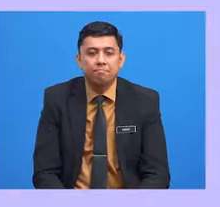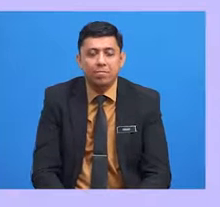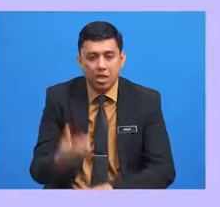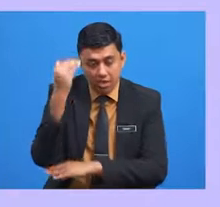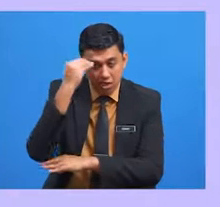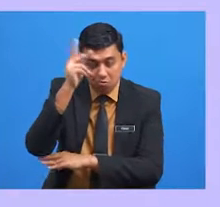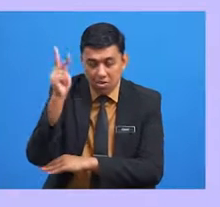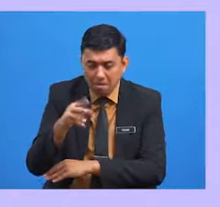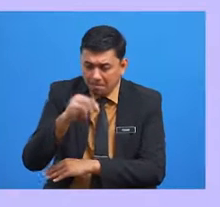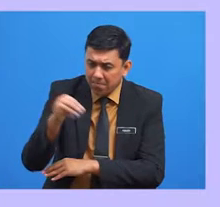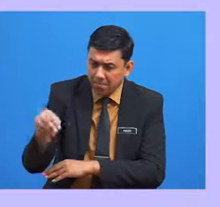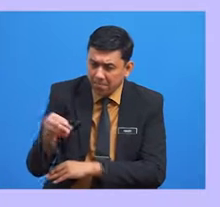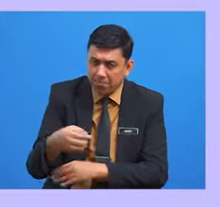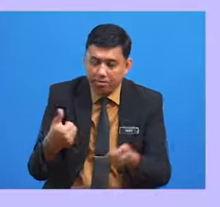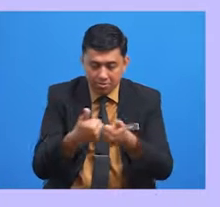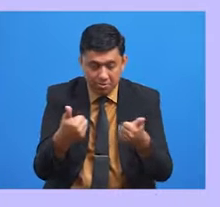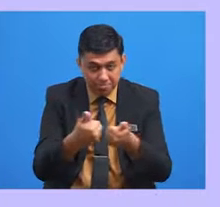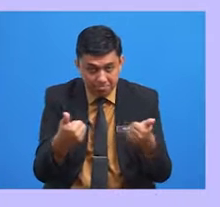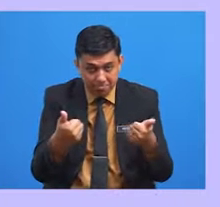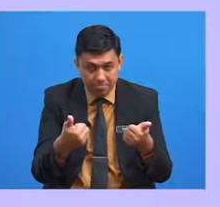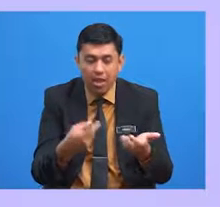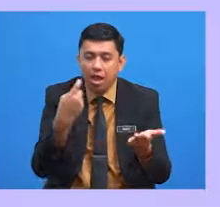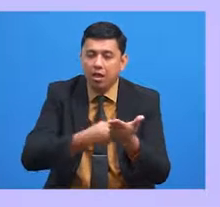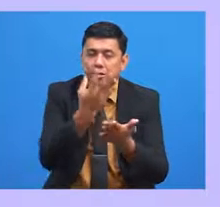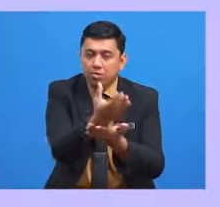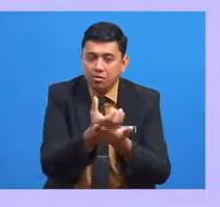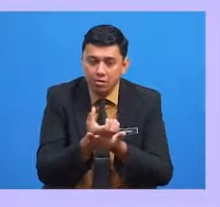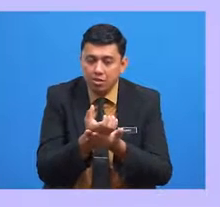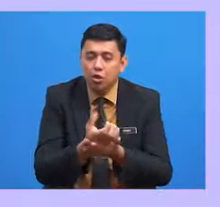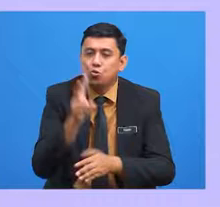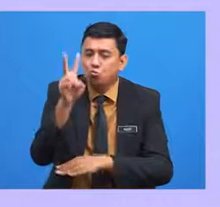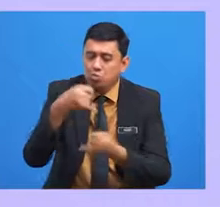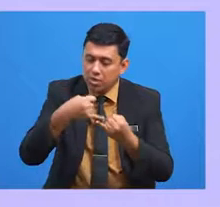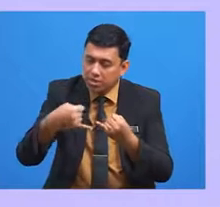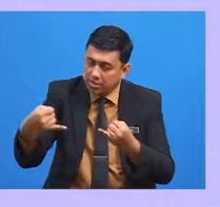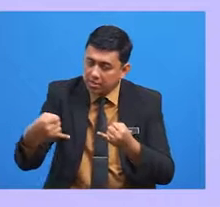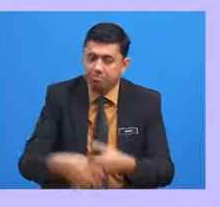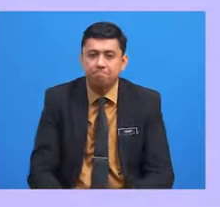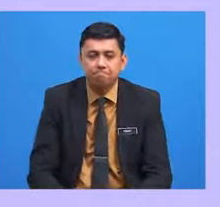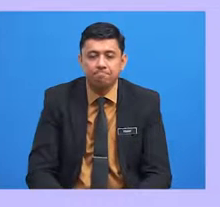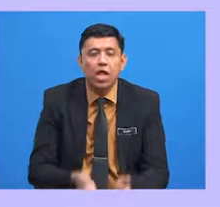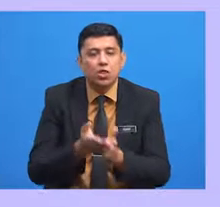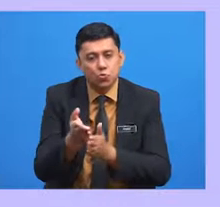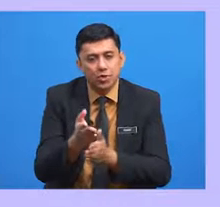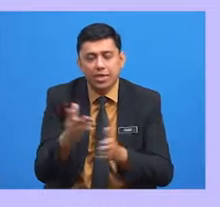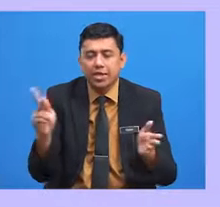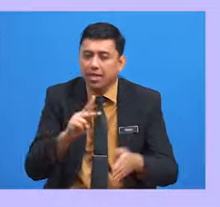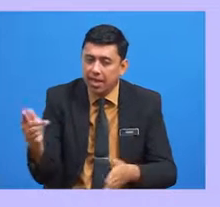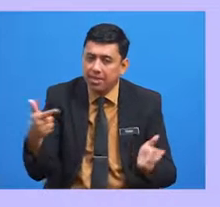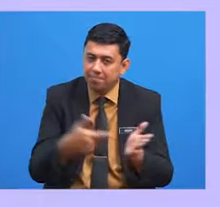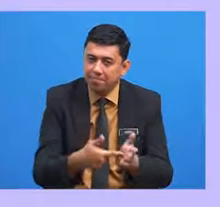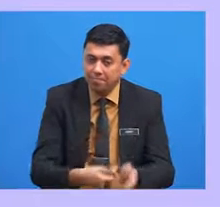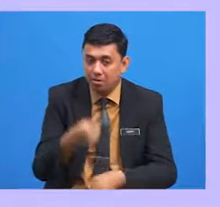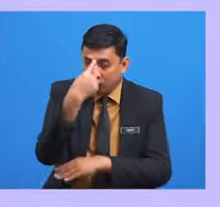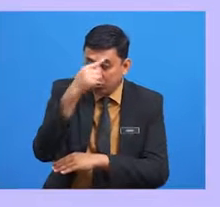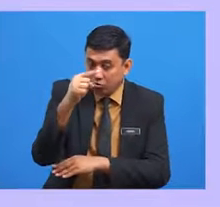Tahukah murid-murid, keanjalan harga permintaan terbahagi kepada dua jenis? Mari kita teruskan bersama dengan saya